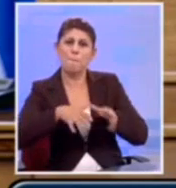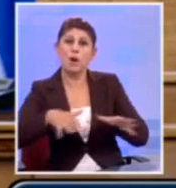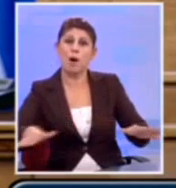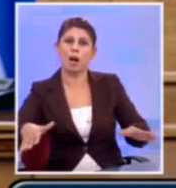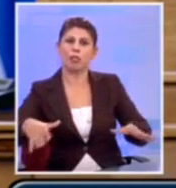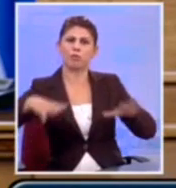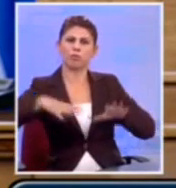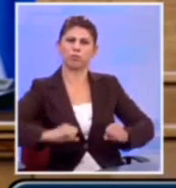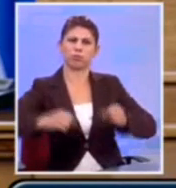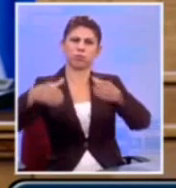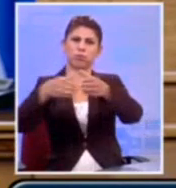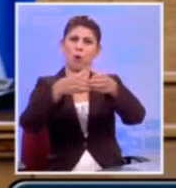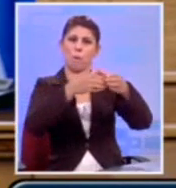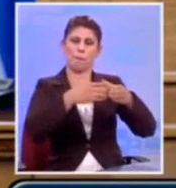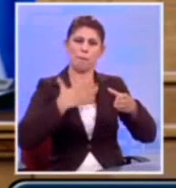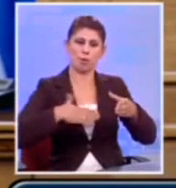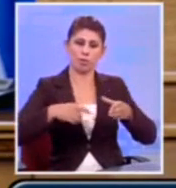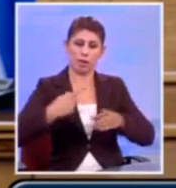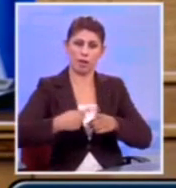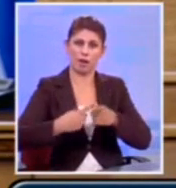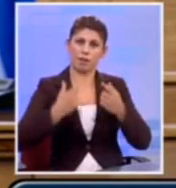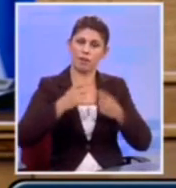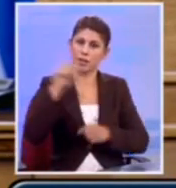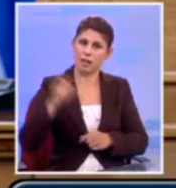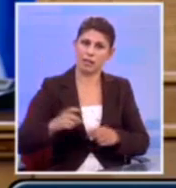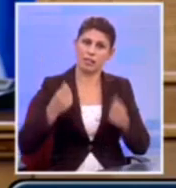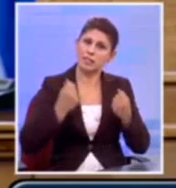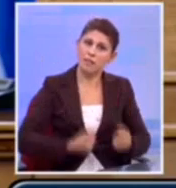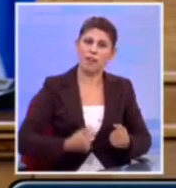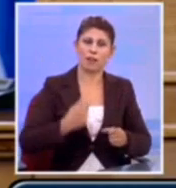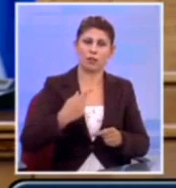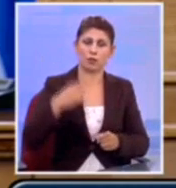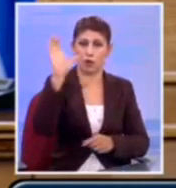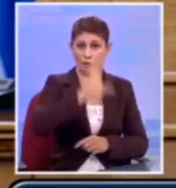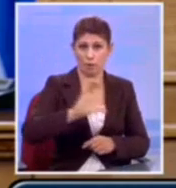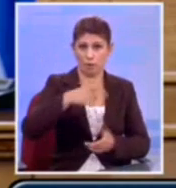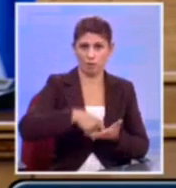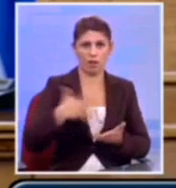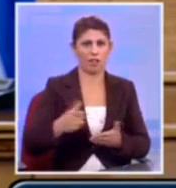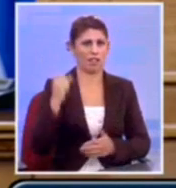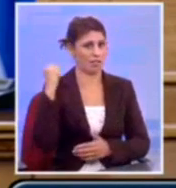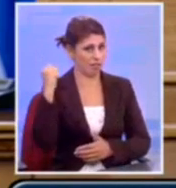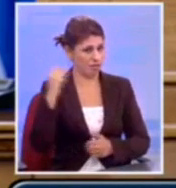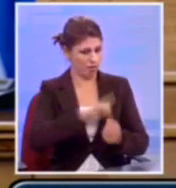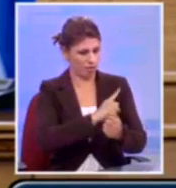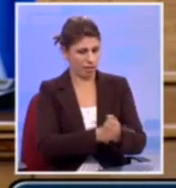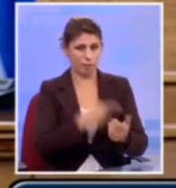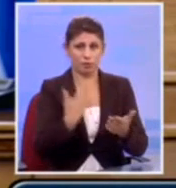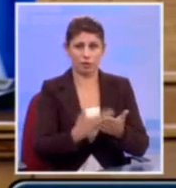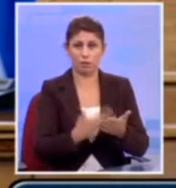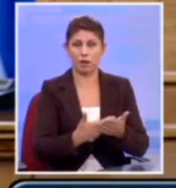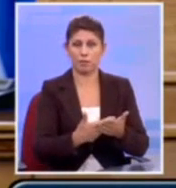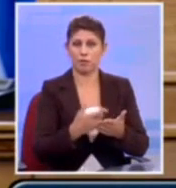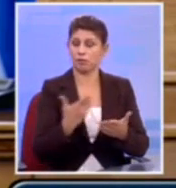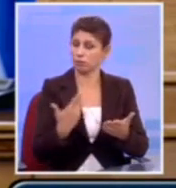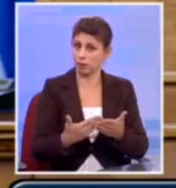των κυρίαρχων κύκλων που τον θέλει να ζει σε βάρος των Ευρωπαίων φορολογουμένων αποκτά ισχύ, τεκμηριωμένη